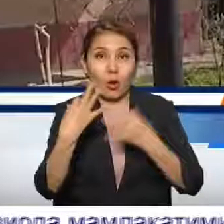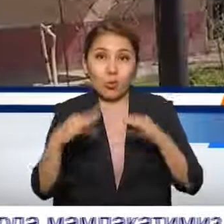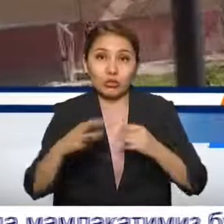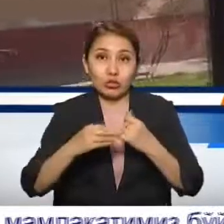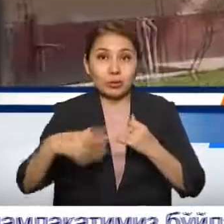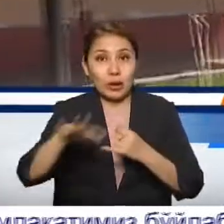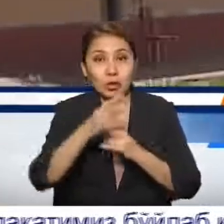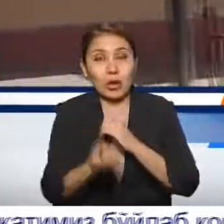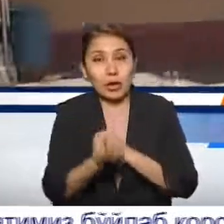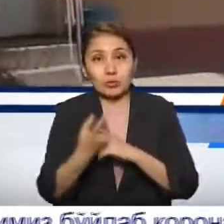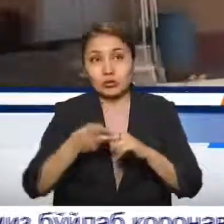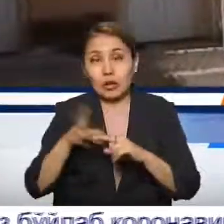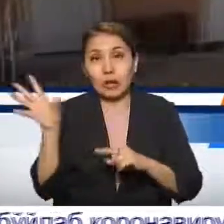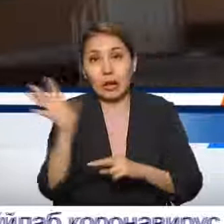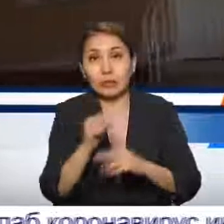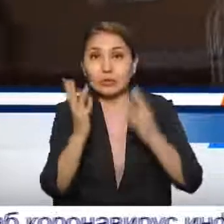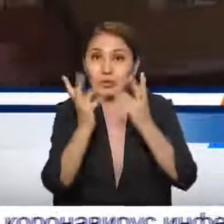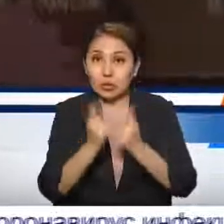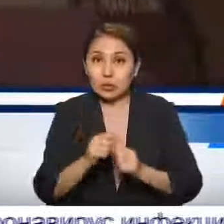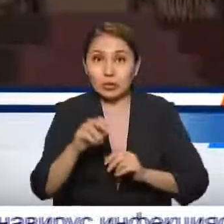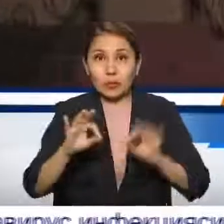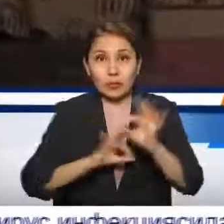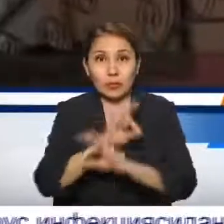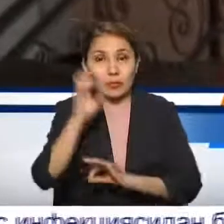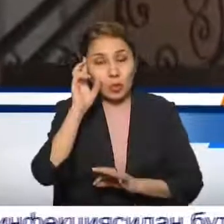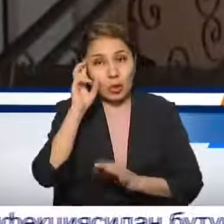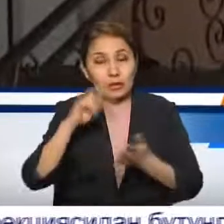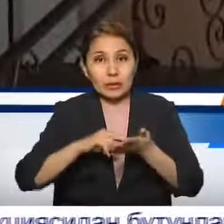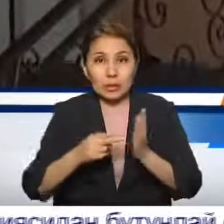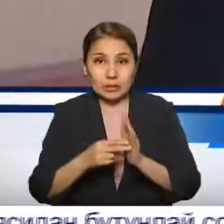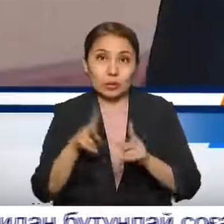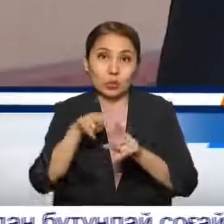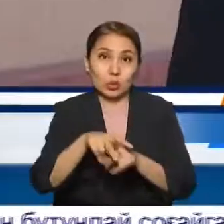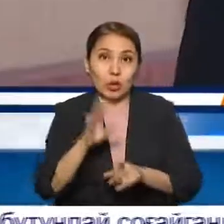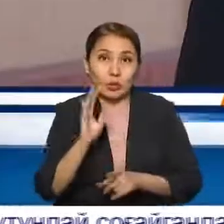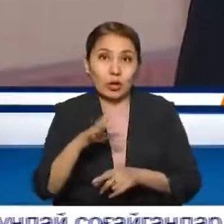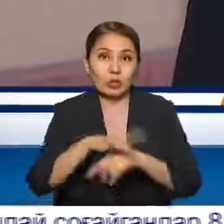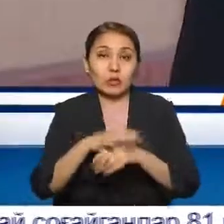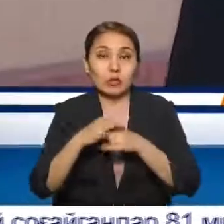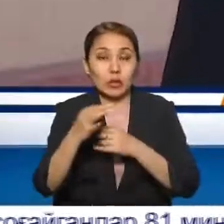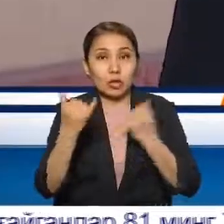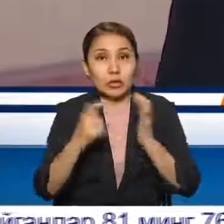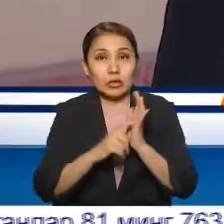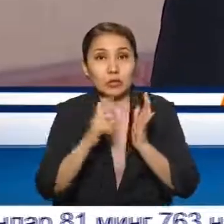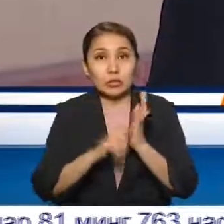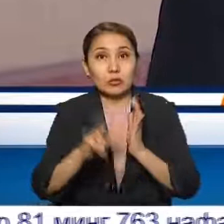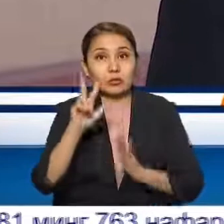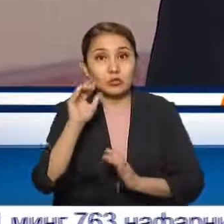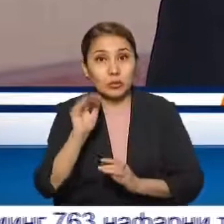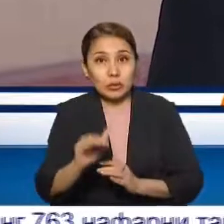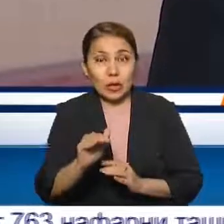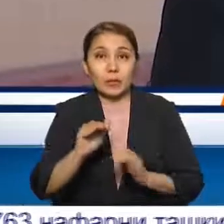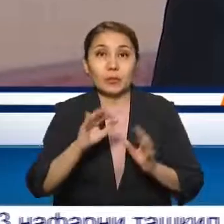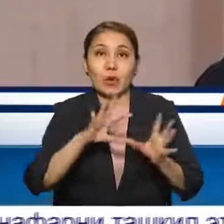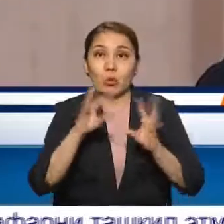aniqlandi. Shundan hammasini hisob-kitobini yuritib, davlat kadastri tizimiga yuklanyapti hamma. Toshkent viloyatida hozir 773 mingta ko'chmas